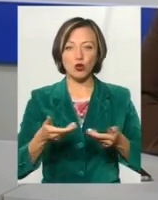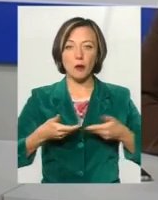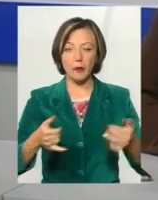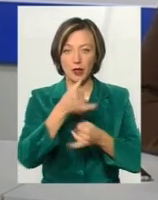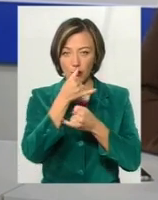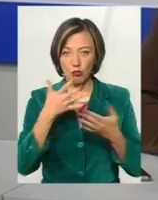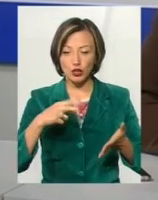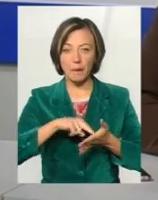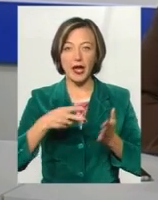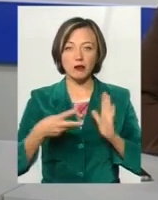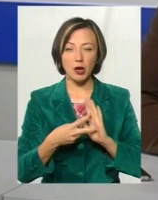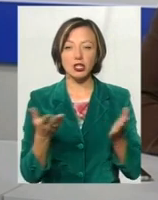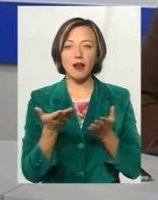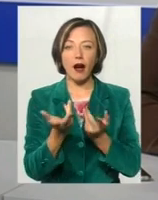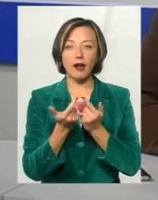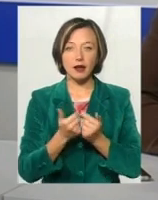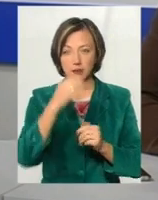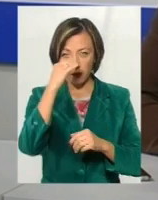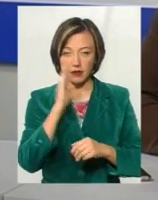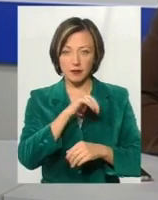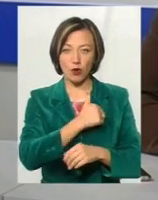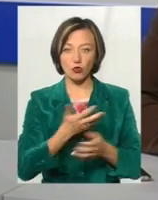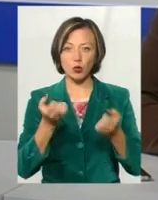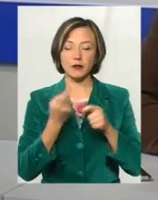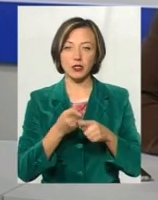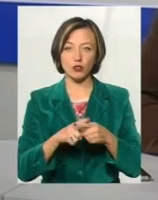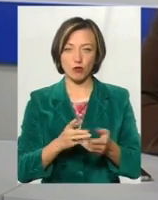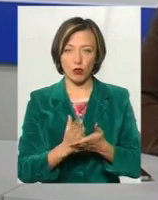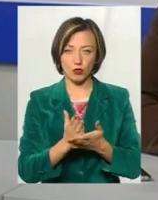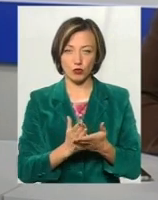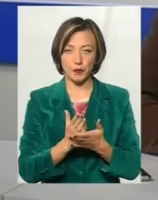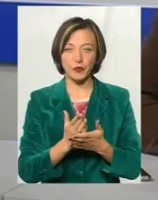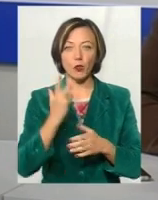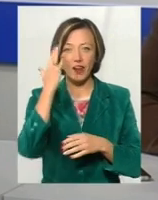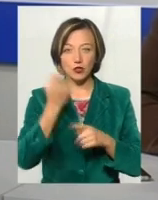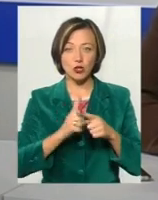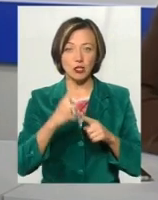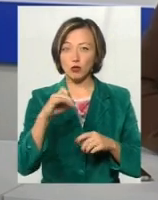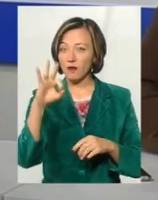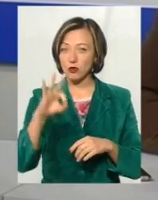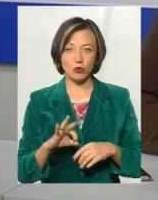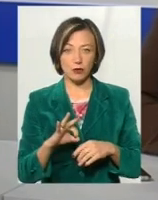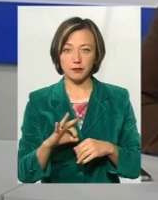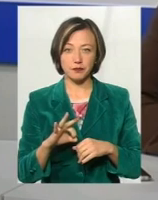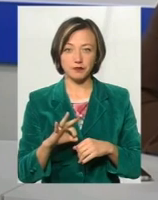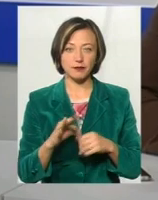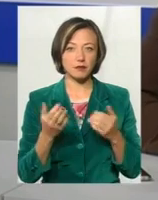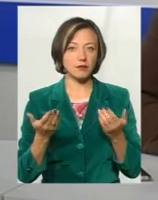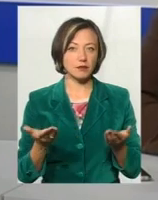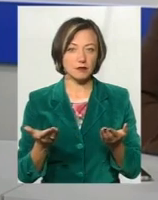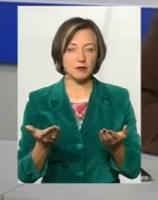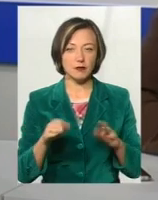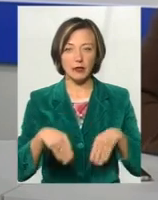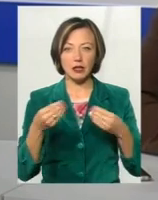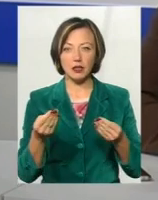можемо передбачити, яка кількість батьків захочуть отримати цю послугу. Уявити, що це 100%